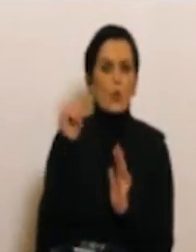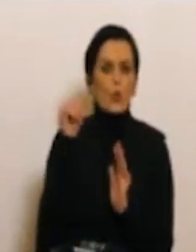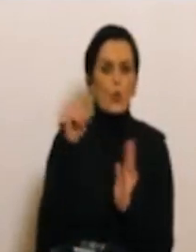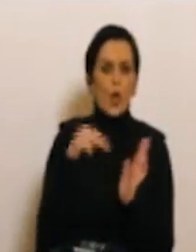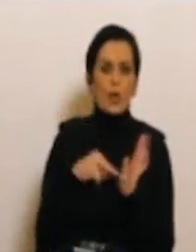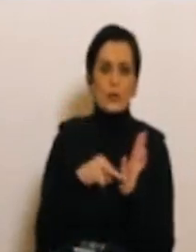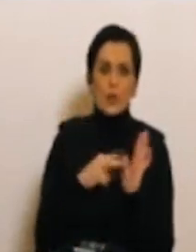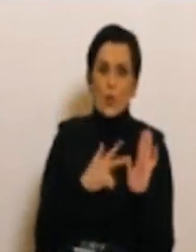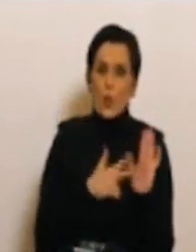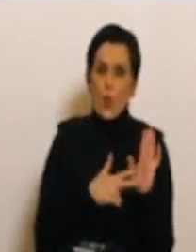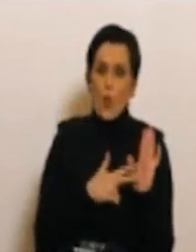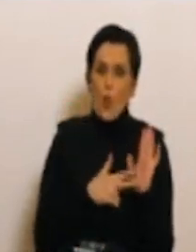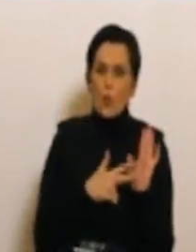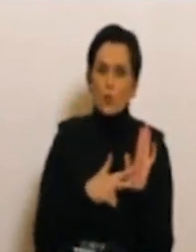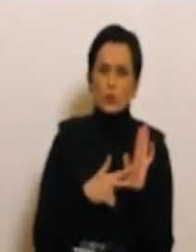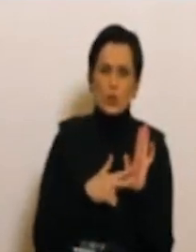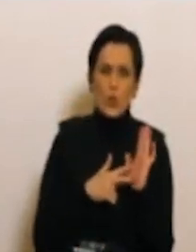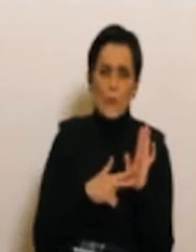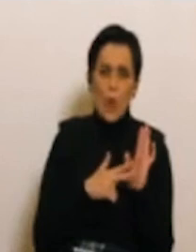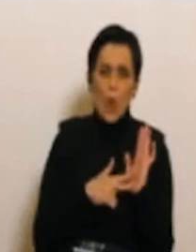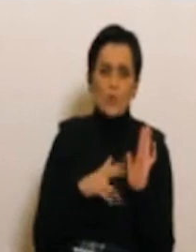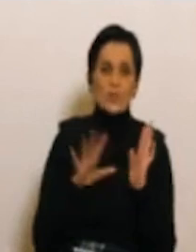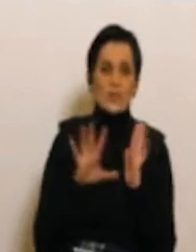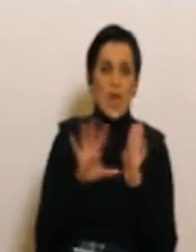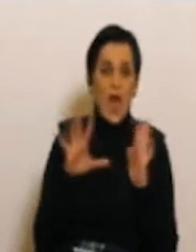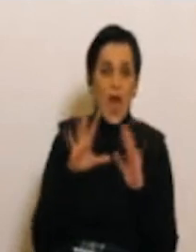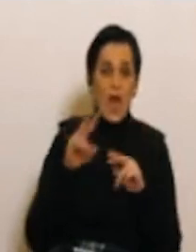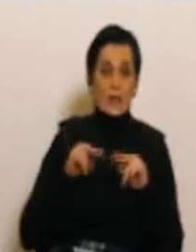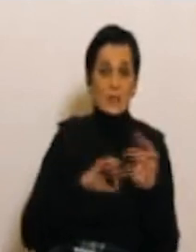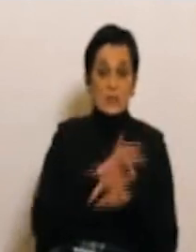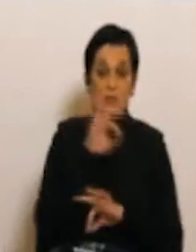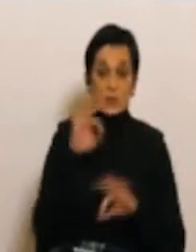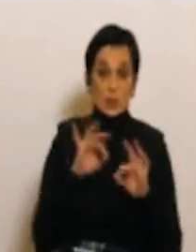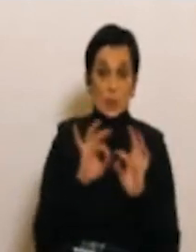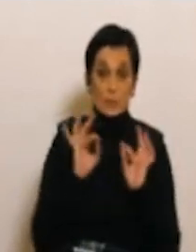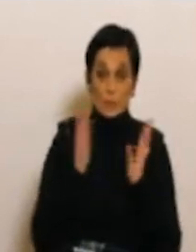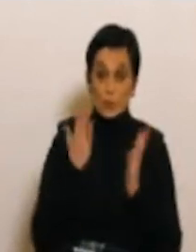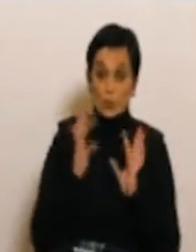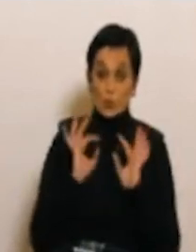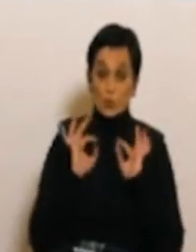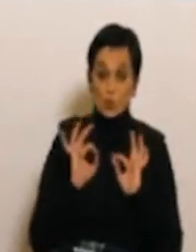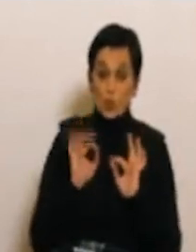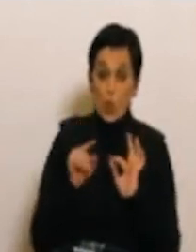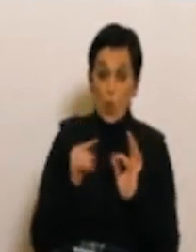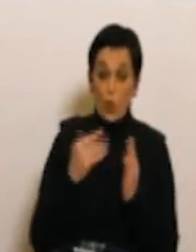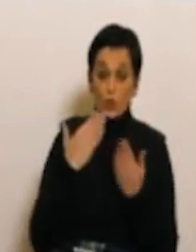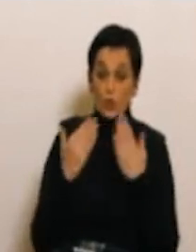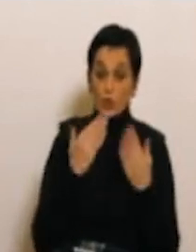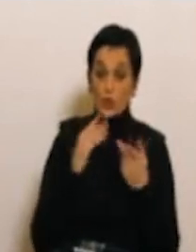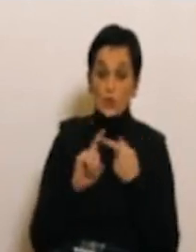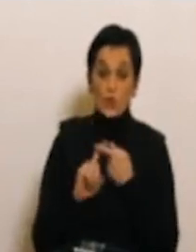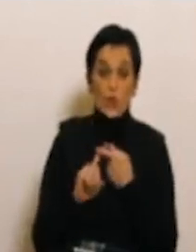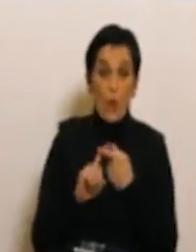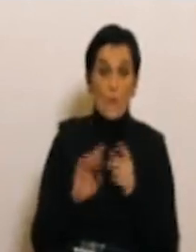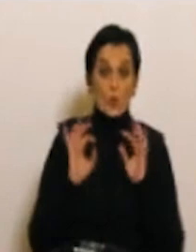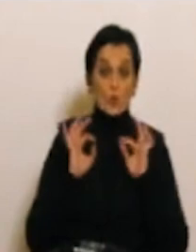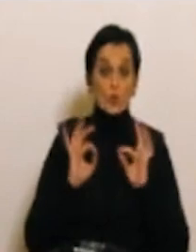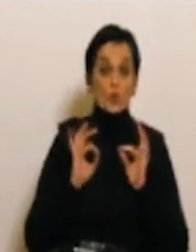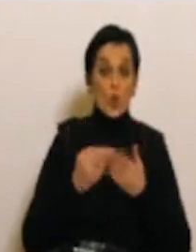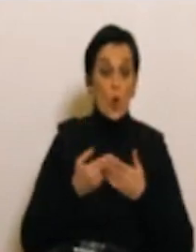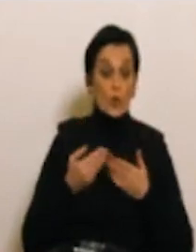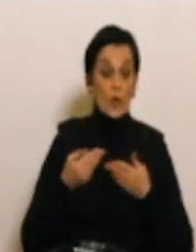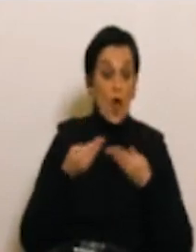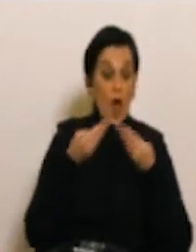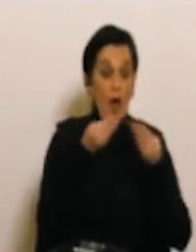80 ჰესის პროექტი. ანუ ნამახვანჰესზე სწორი კომუნიკაცია თუ არ მოვახდინეთ და თუ სწორად არ მევიტანეთ